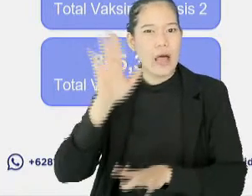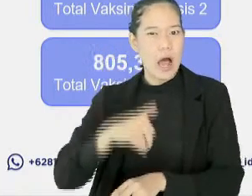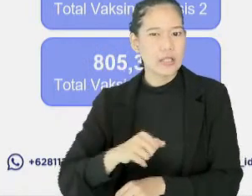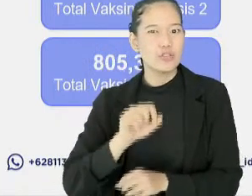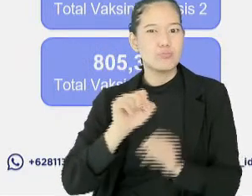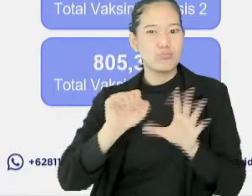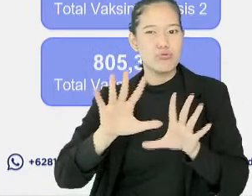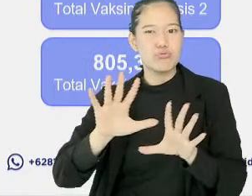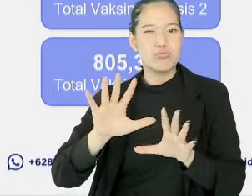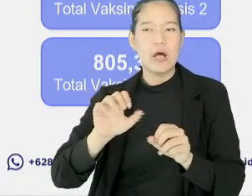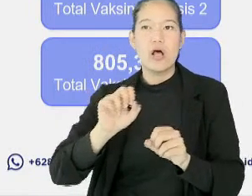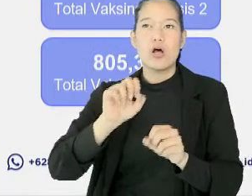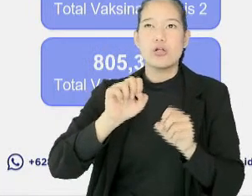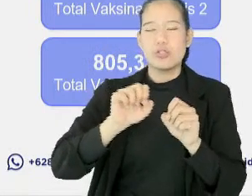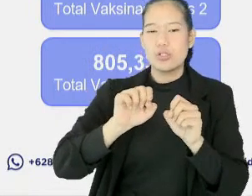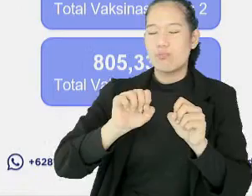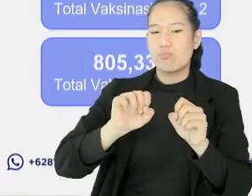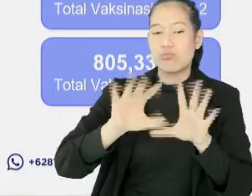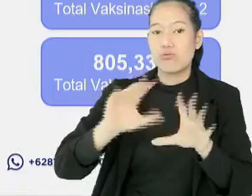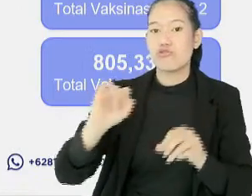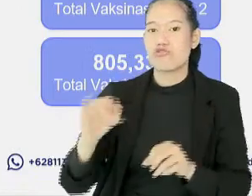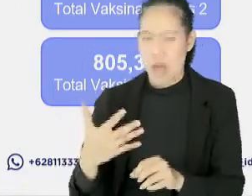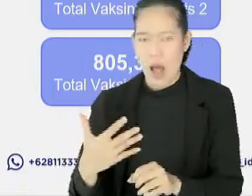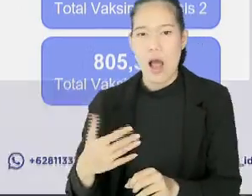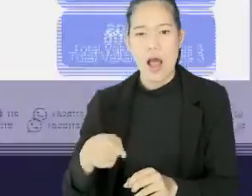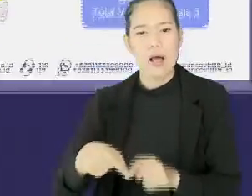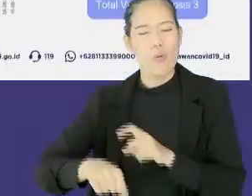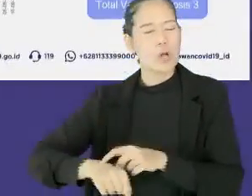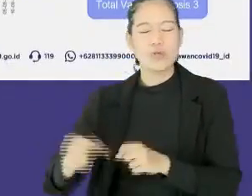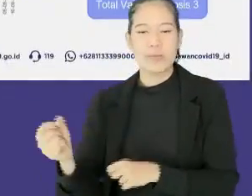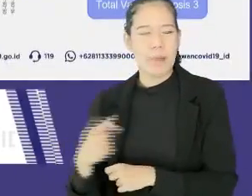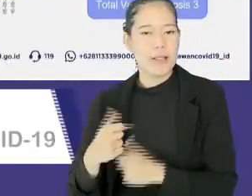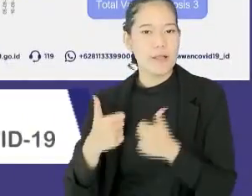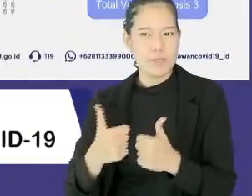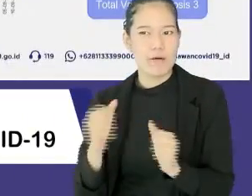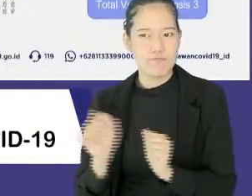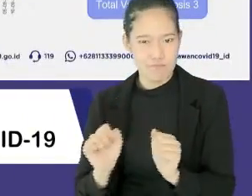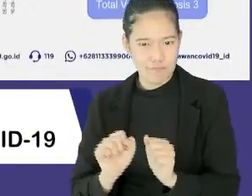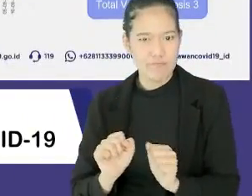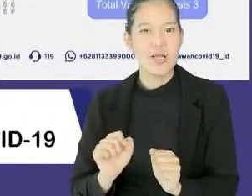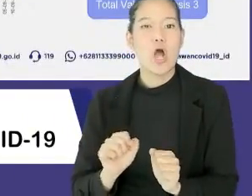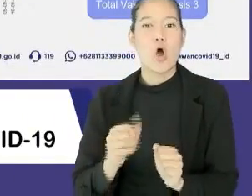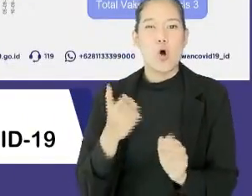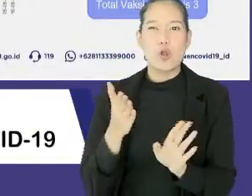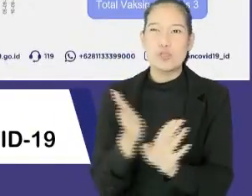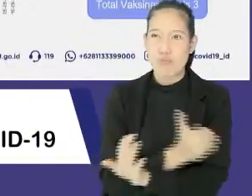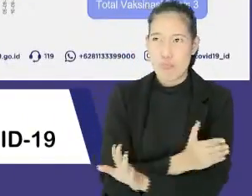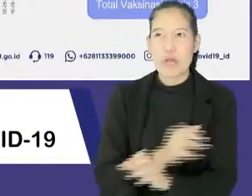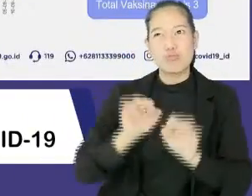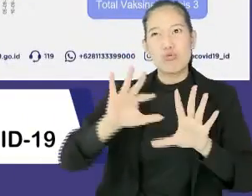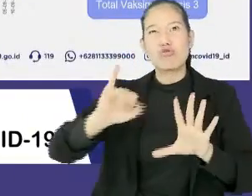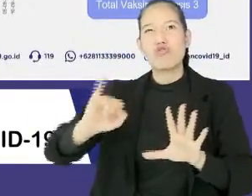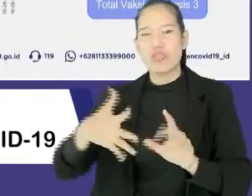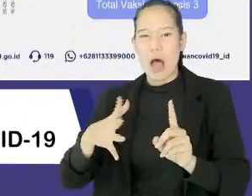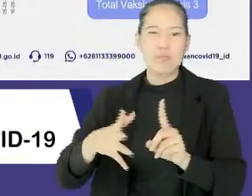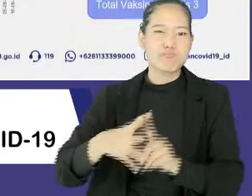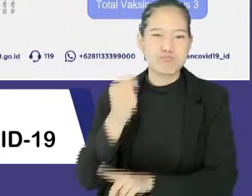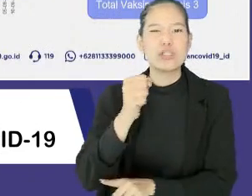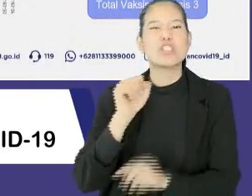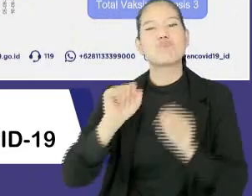10 juta sebelumnya 10 hari 10 hari 11 hari terjadi percepatan sekarang kita hanya butuh waktu Delapan hari untuk mencapai